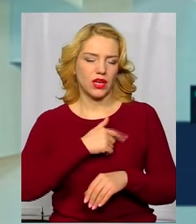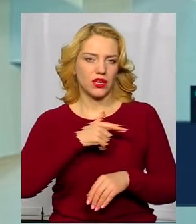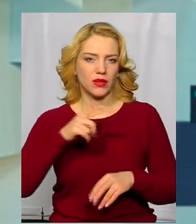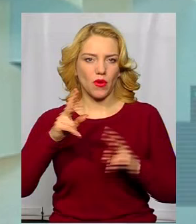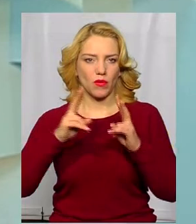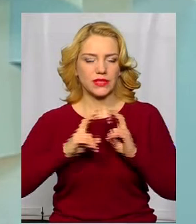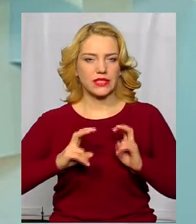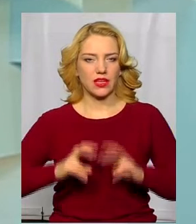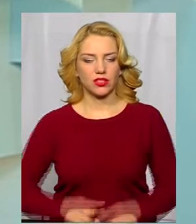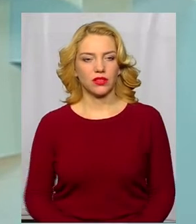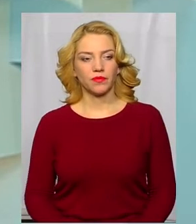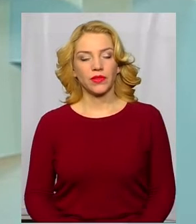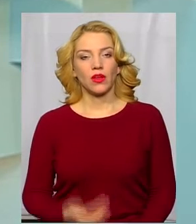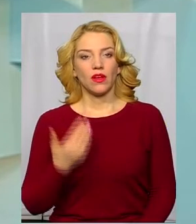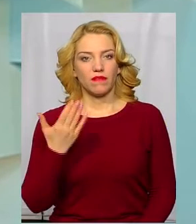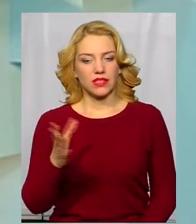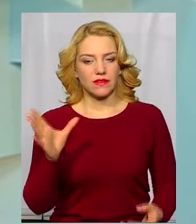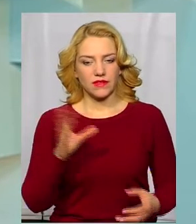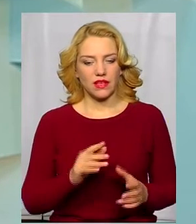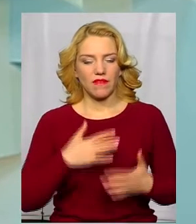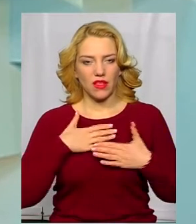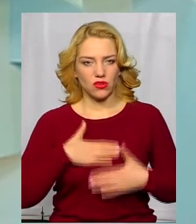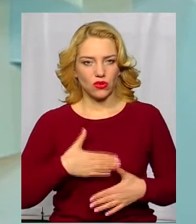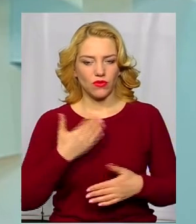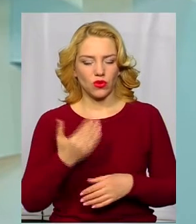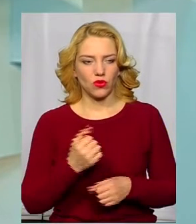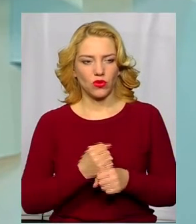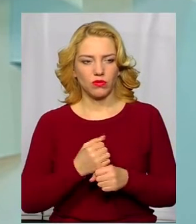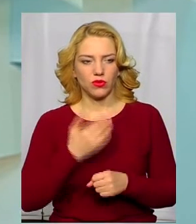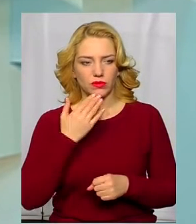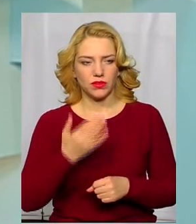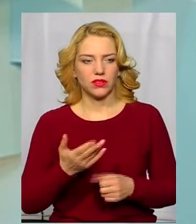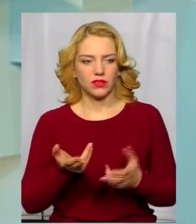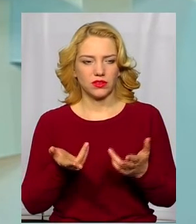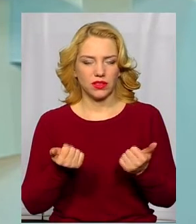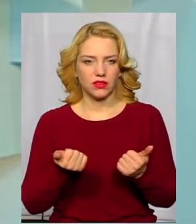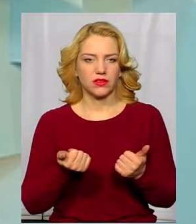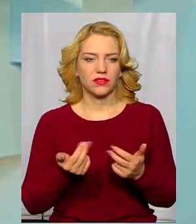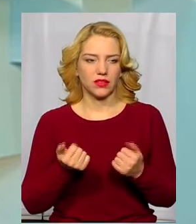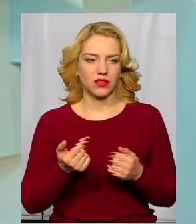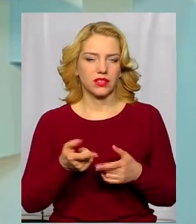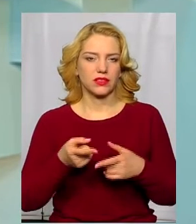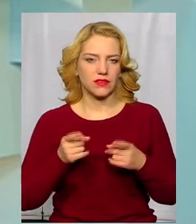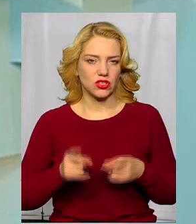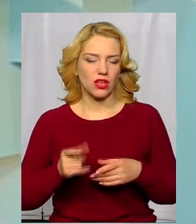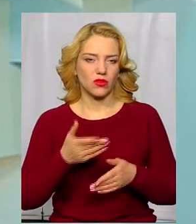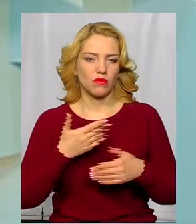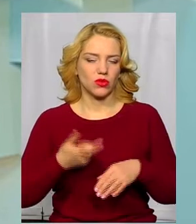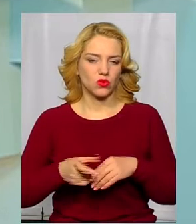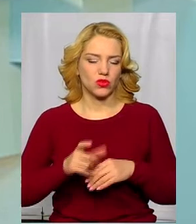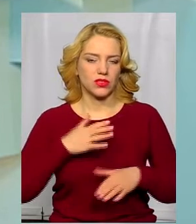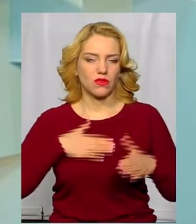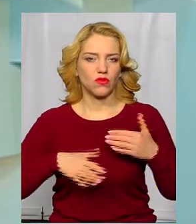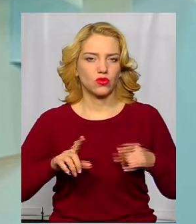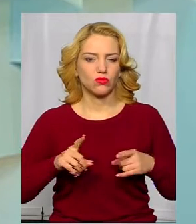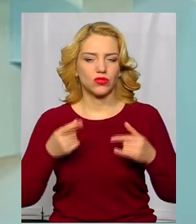електрокардіографічного обстеження. Вас все влаштовує в його роботі? Ну, так, все відповідає очікуванням? Так, звичайно. Ми дуже задоволені, тому